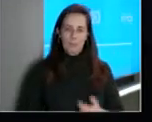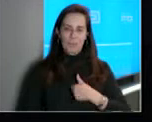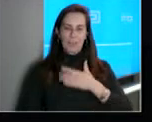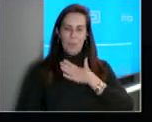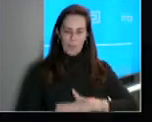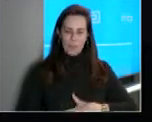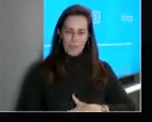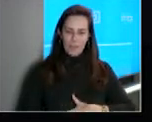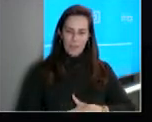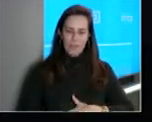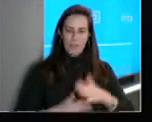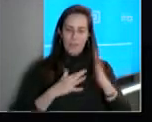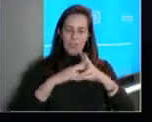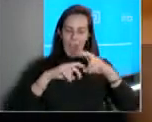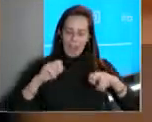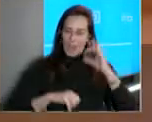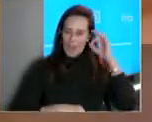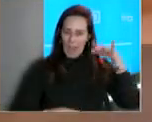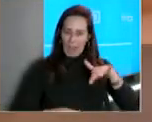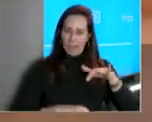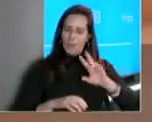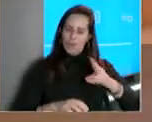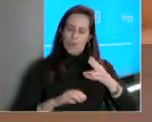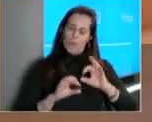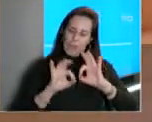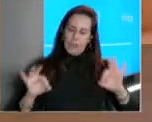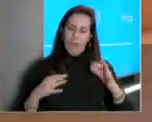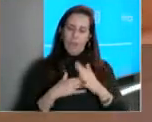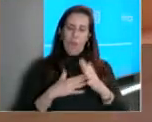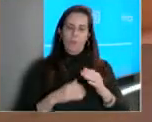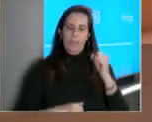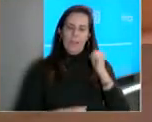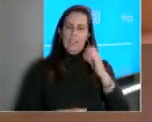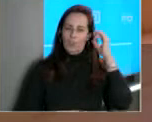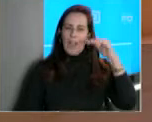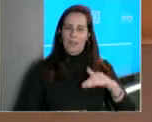רוצה שחקירת העיר תיפתח מחדש. אוקיי.